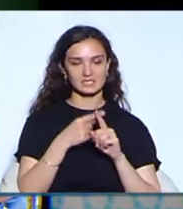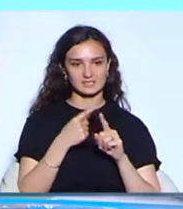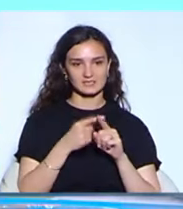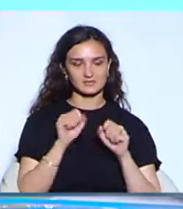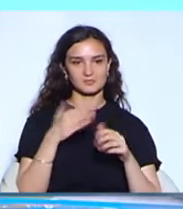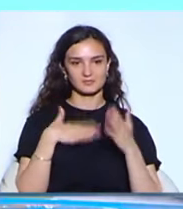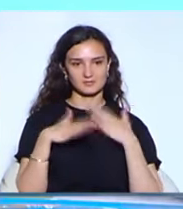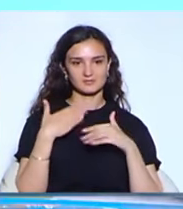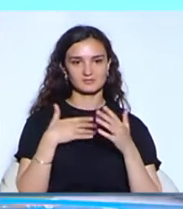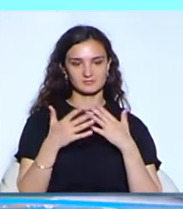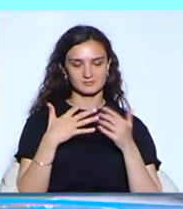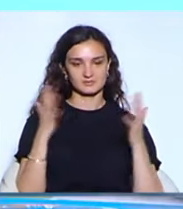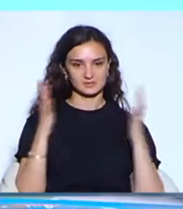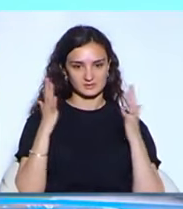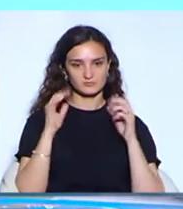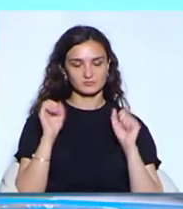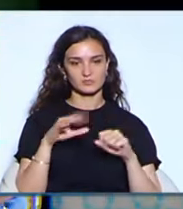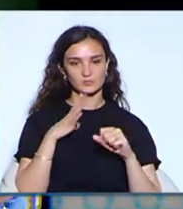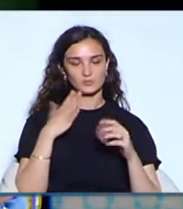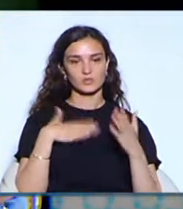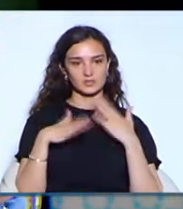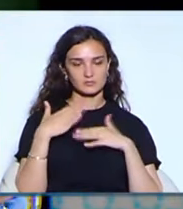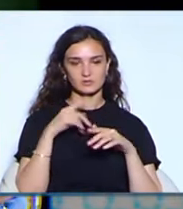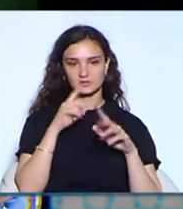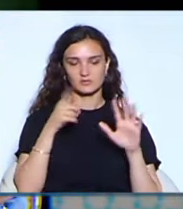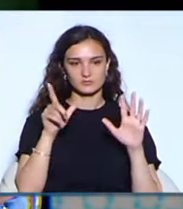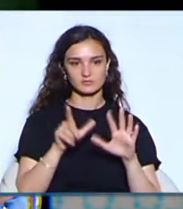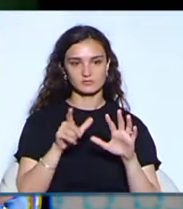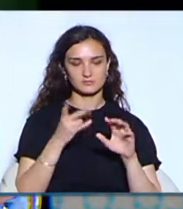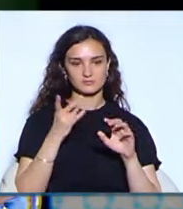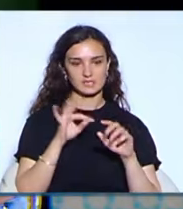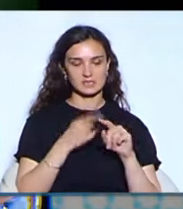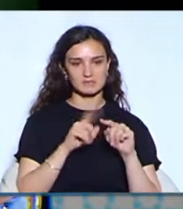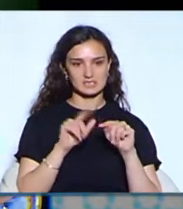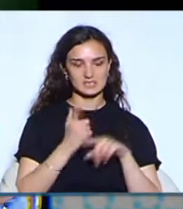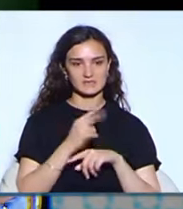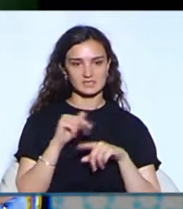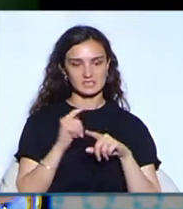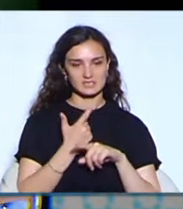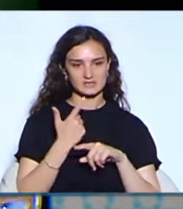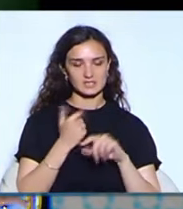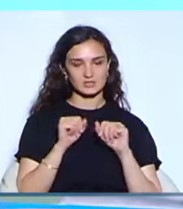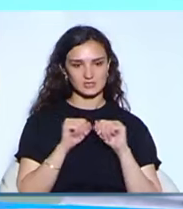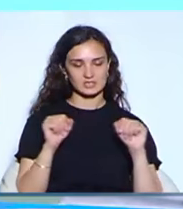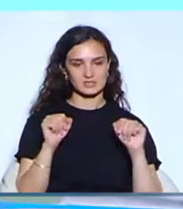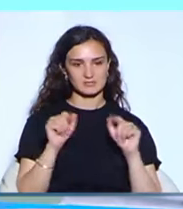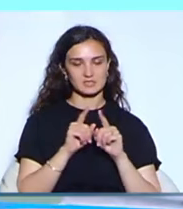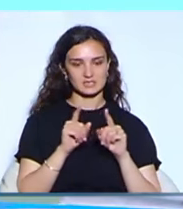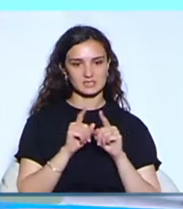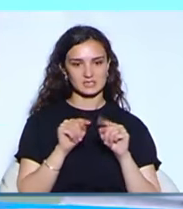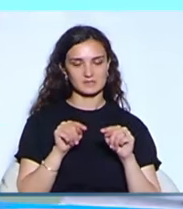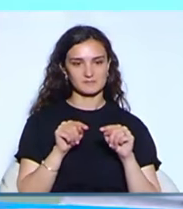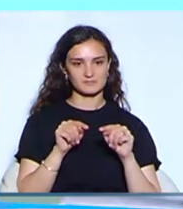ემოციასაც. დადებით ემოციასაც შეიძლება გამოხატავდეს 37 თვის ბავშვი ამგვარად, ხო? თუმცა ისევ და ისევ არ შეიძლება ესე